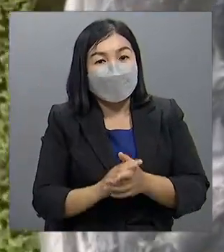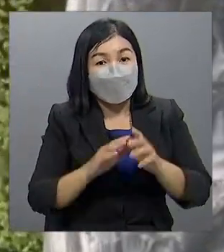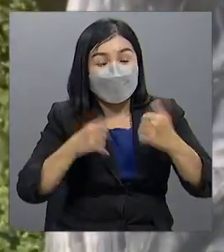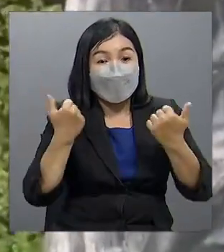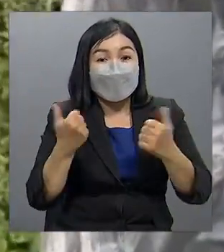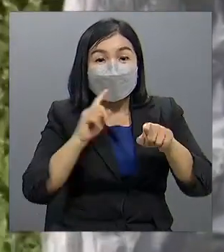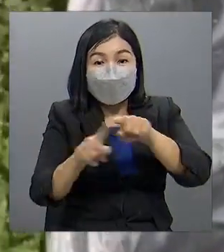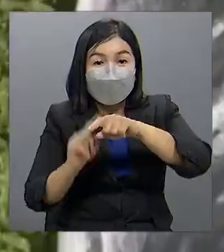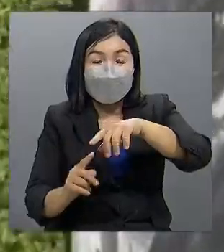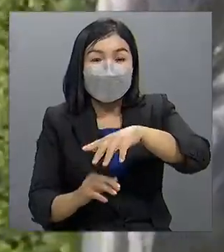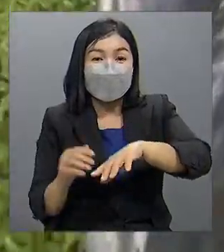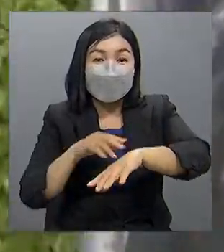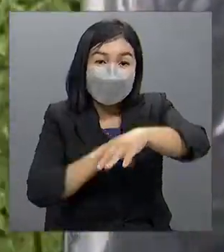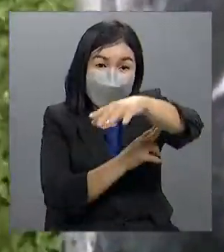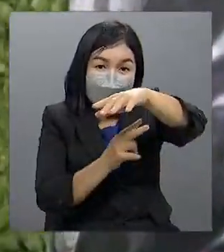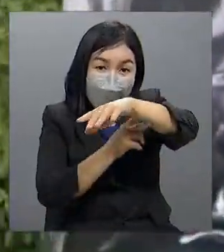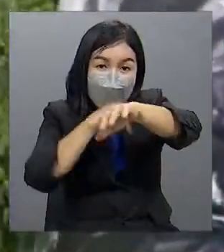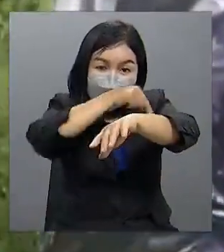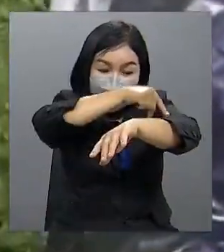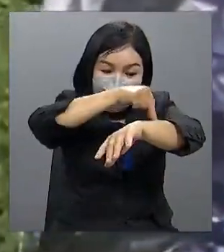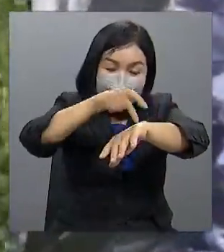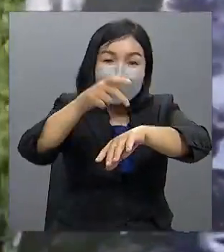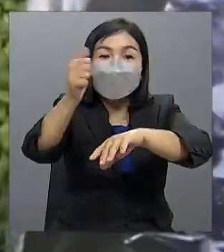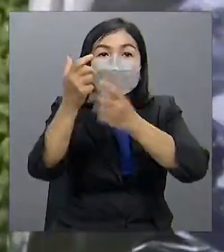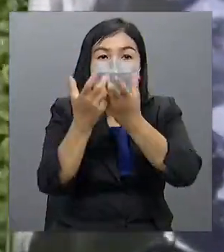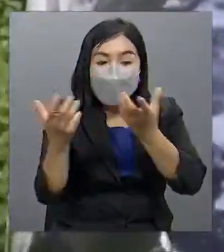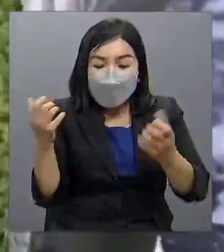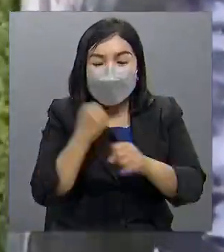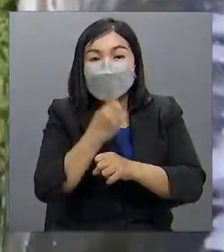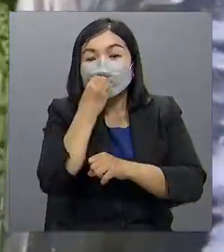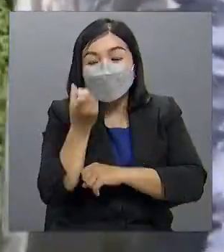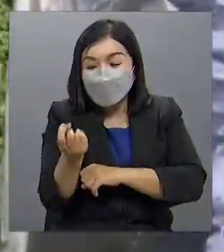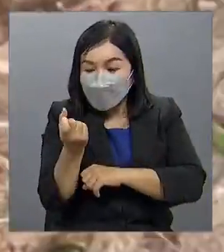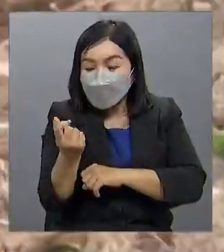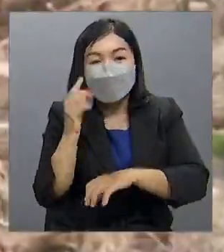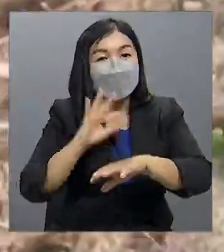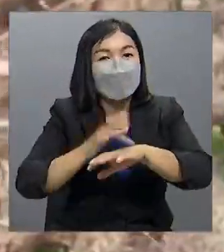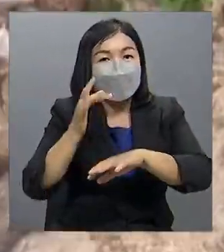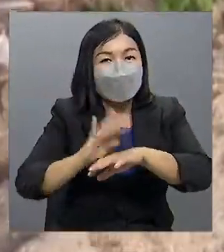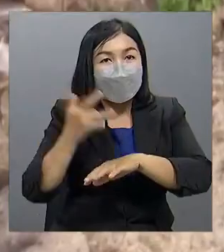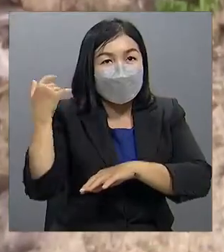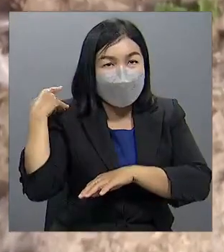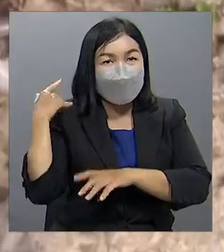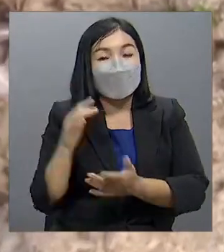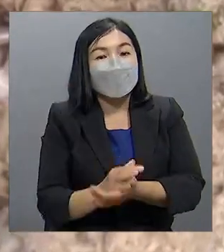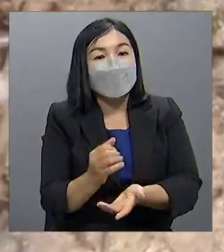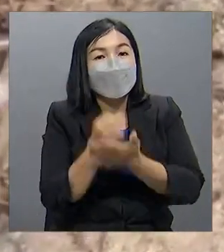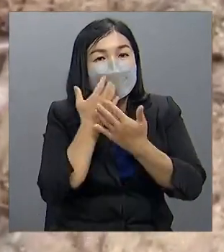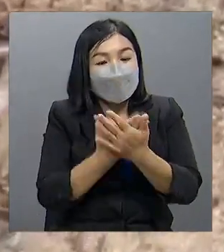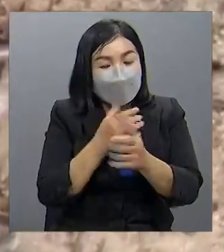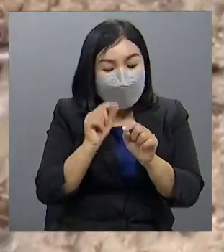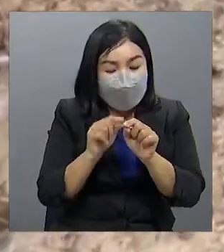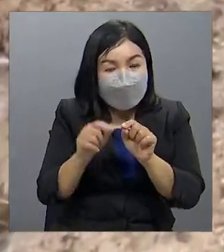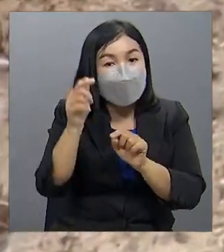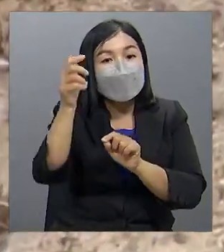ดิบในร้านอาหารกว่า 80% นั้นก็มาจากผลผลิตภายในโคกหนองนานี่แหละครับที่ช่วยลดทั้งต้นทุนที่สำคัญมันปลอดภัย